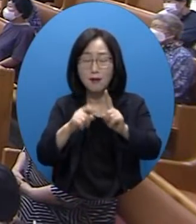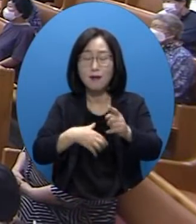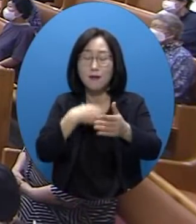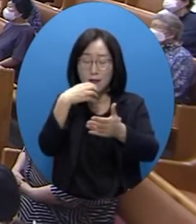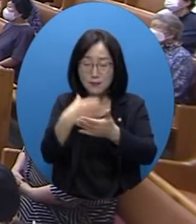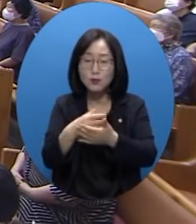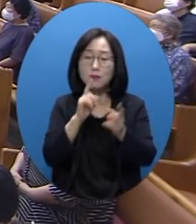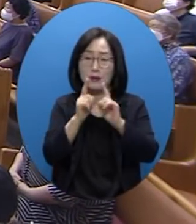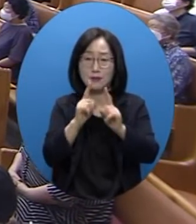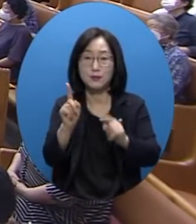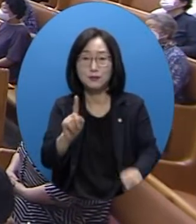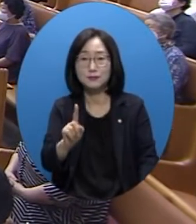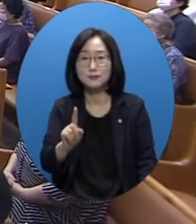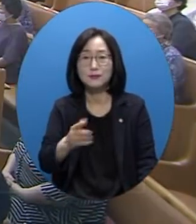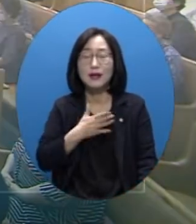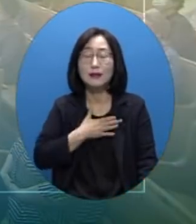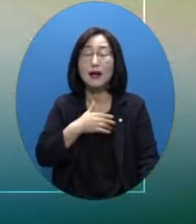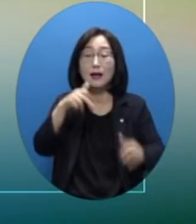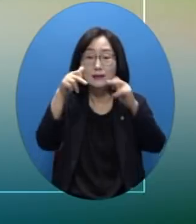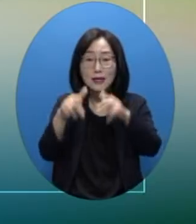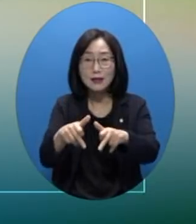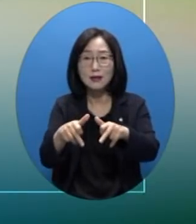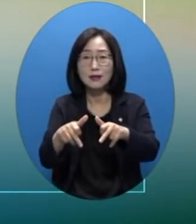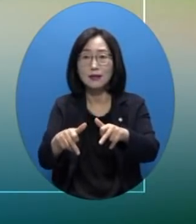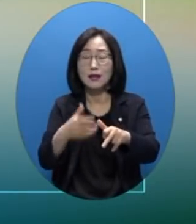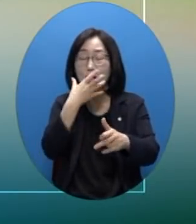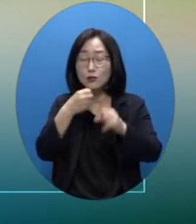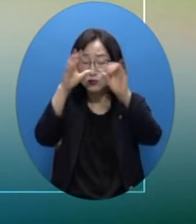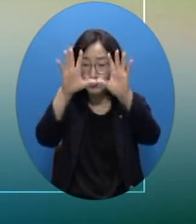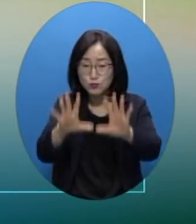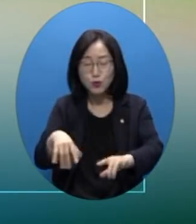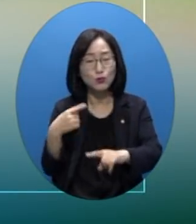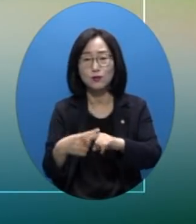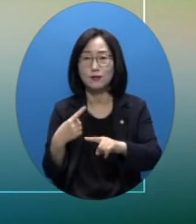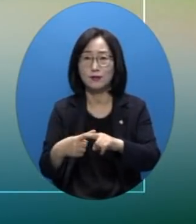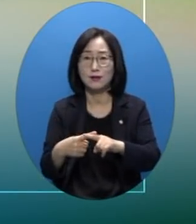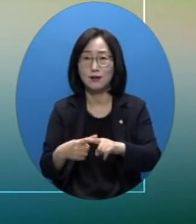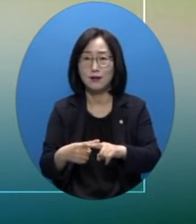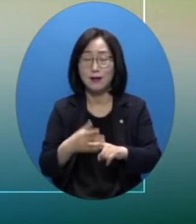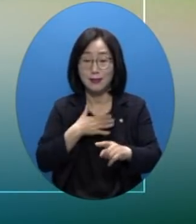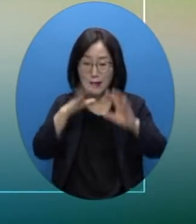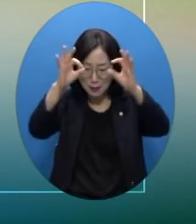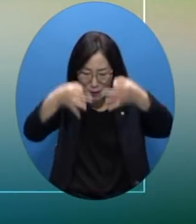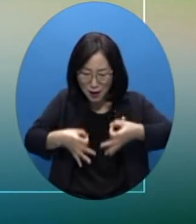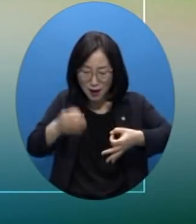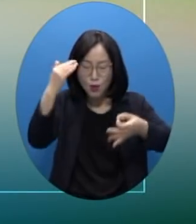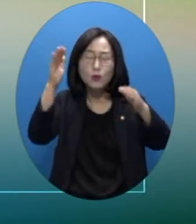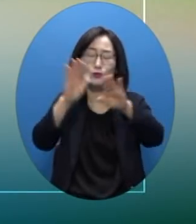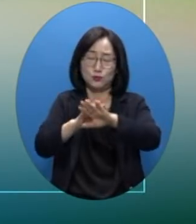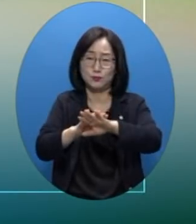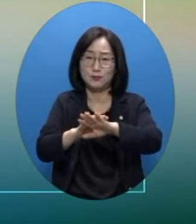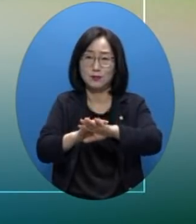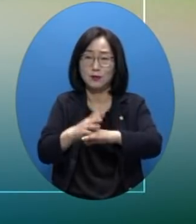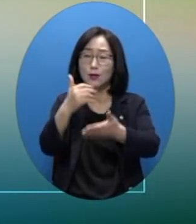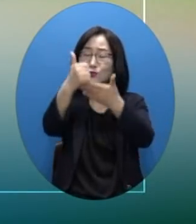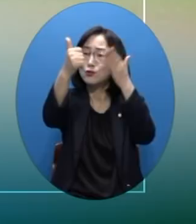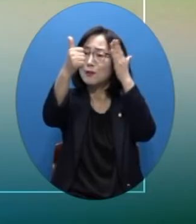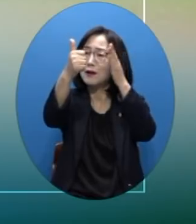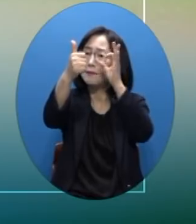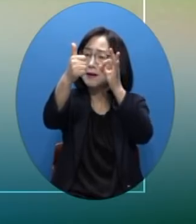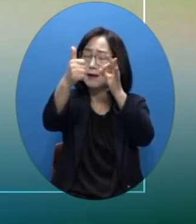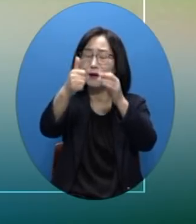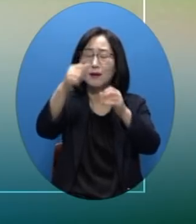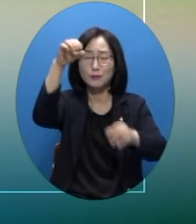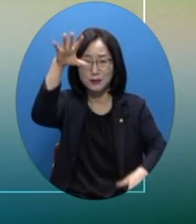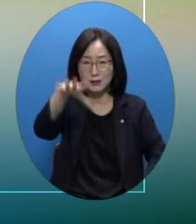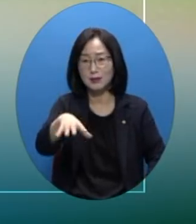글을 남겼습니다. 저에게 장애는 축복 그 자체였습니다. 저를 보면 어둠인데 주님을 보니